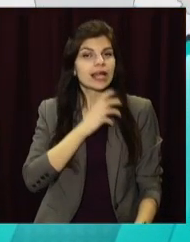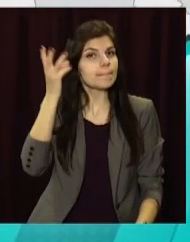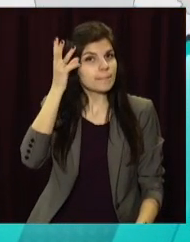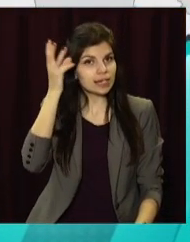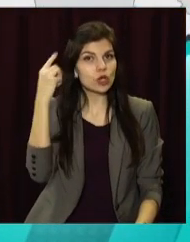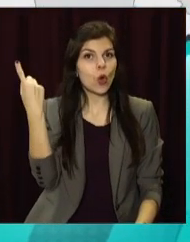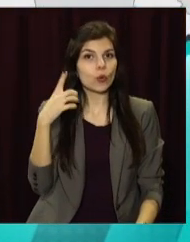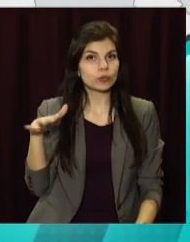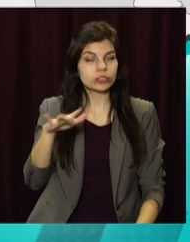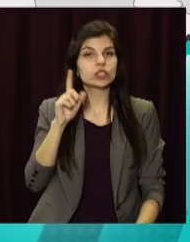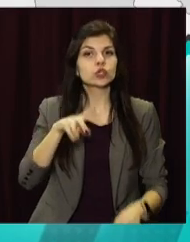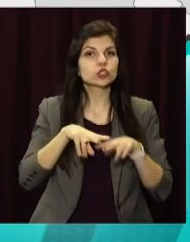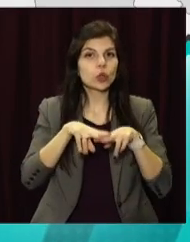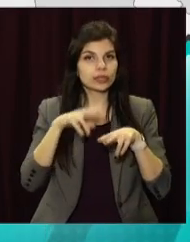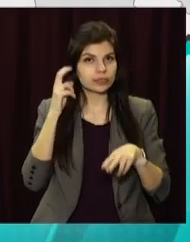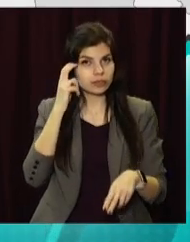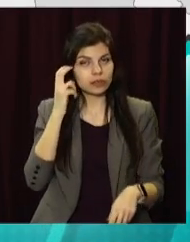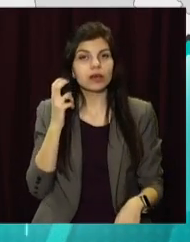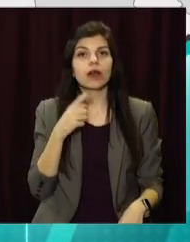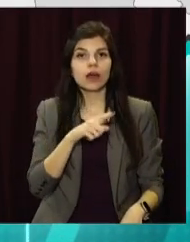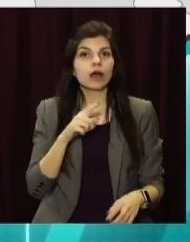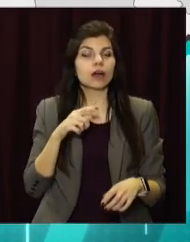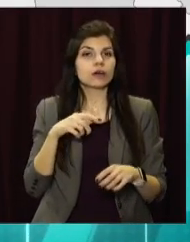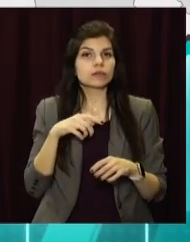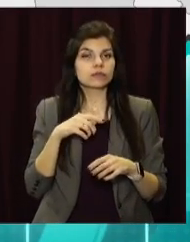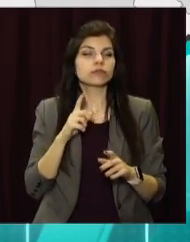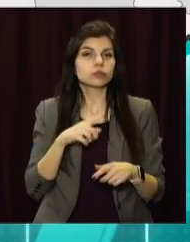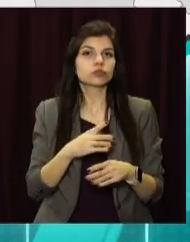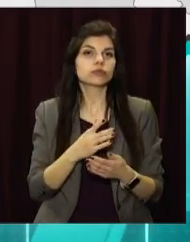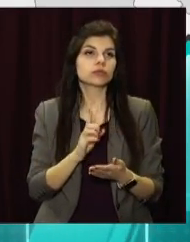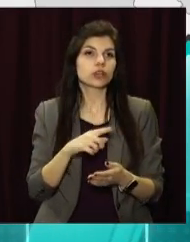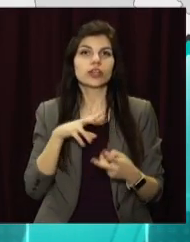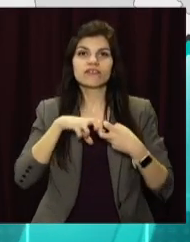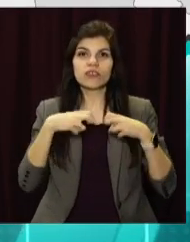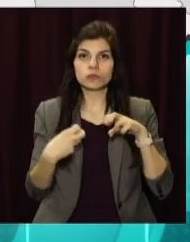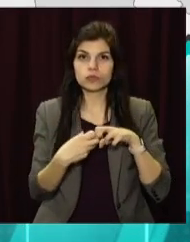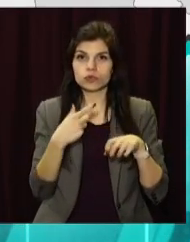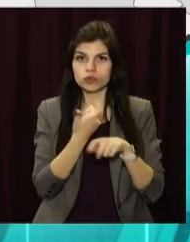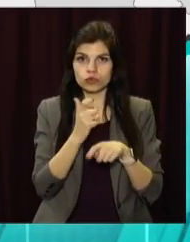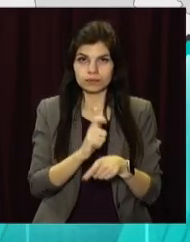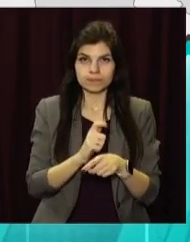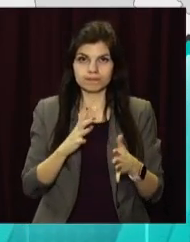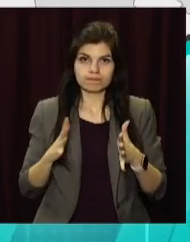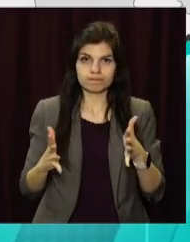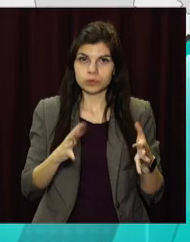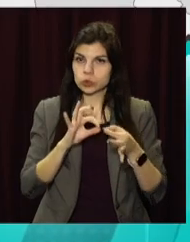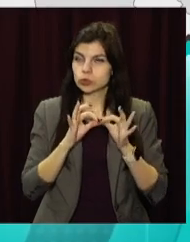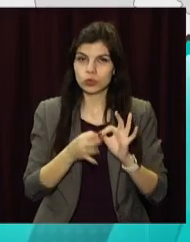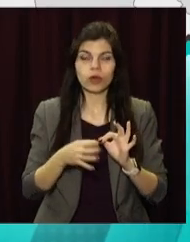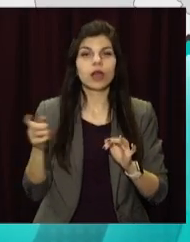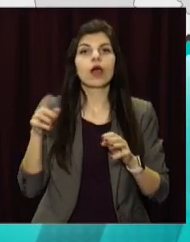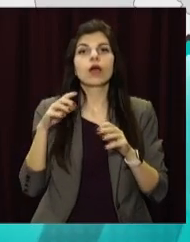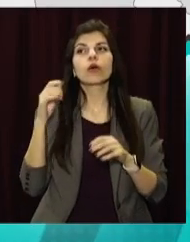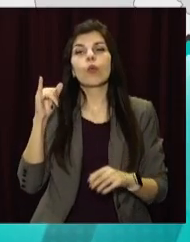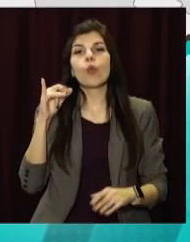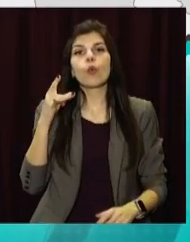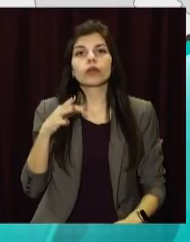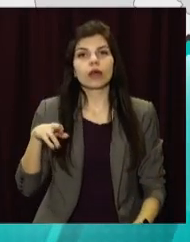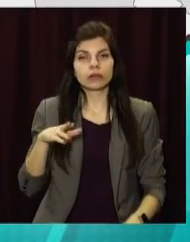цьому подолав недугу 441 мешканець області. Загалом в Україні діагностували понад 15 тисяч